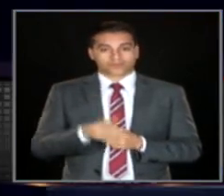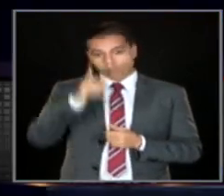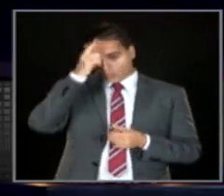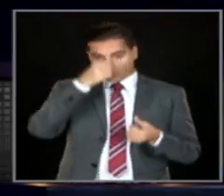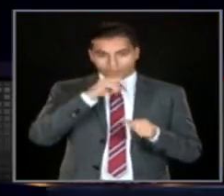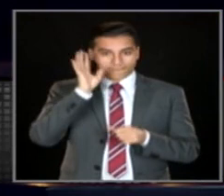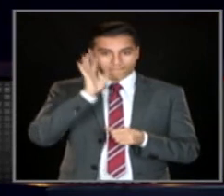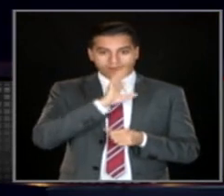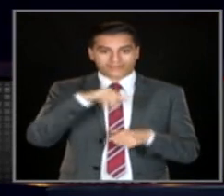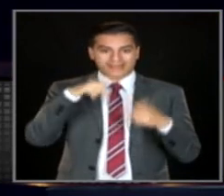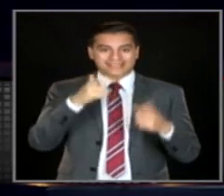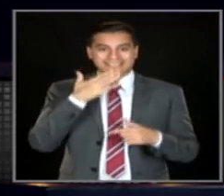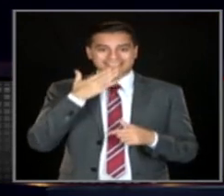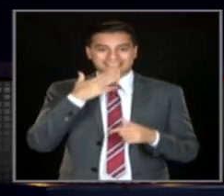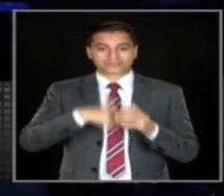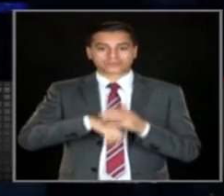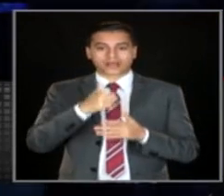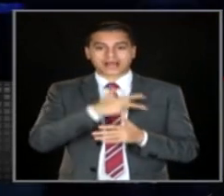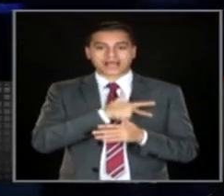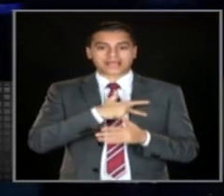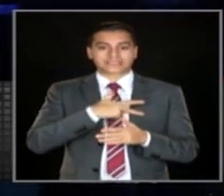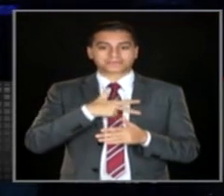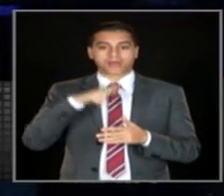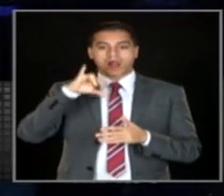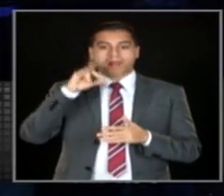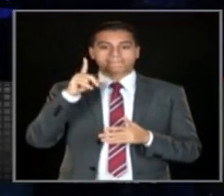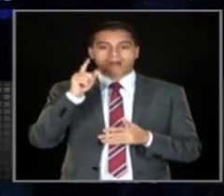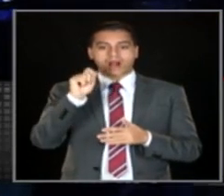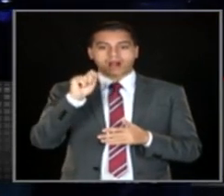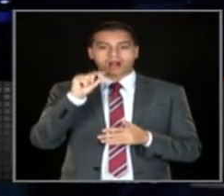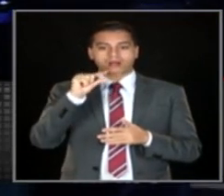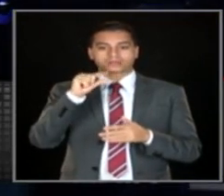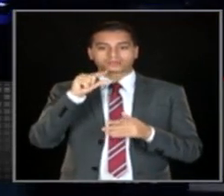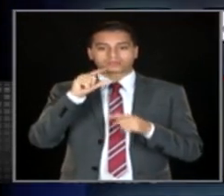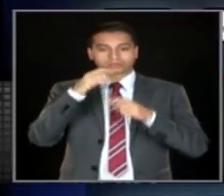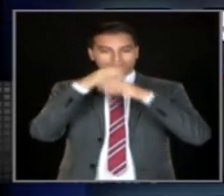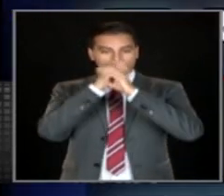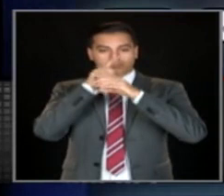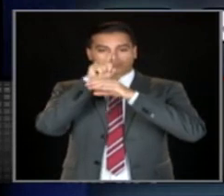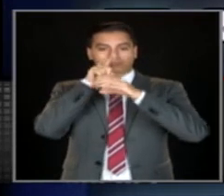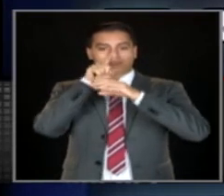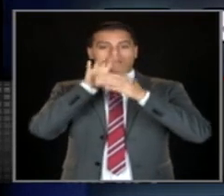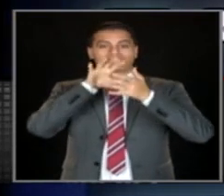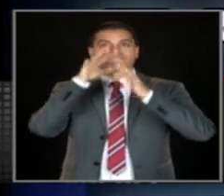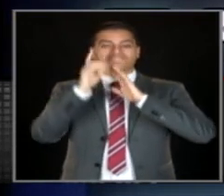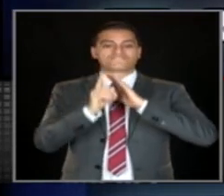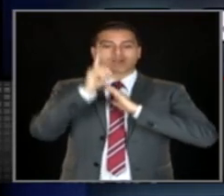علوم، ما هي الدولة الاسيوية التي اطلقت المرصد